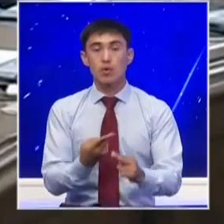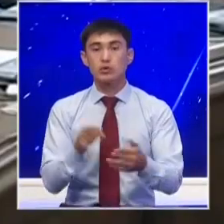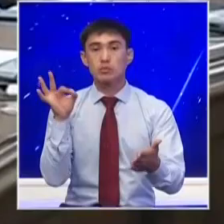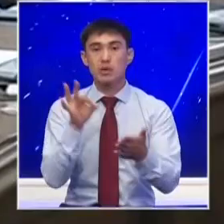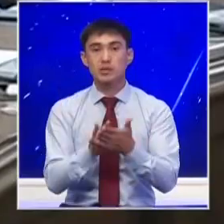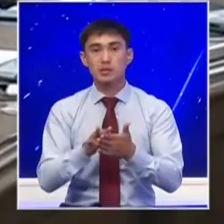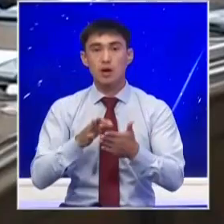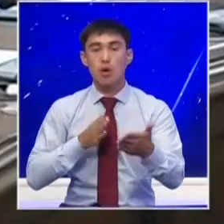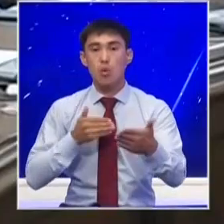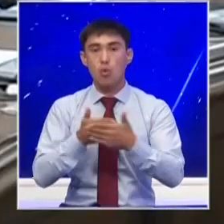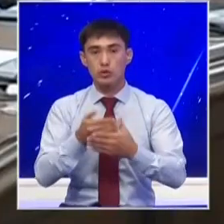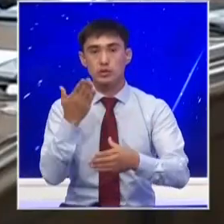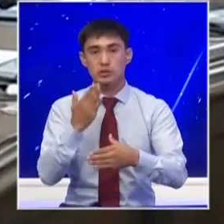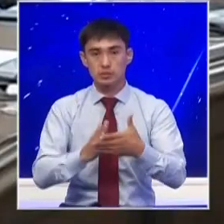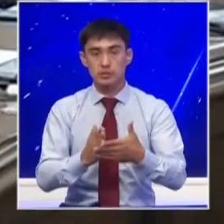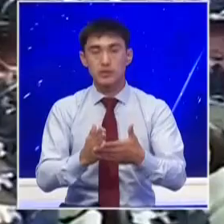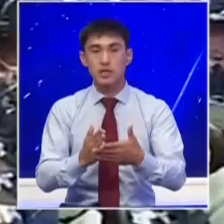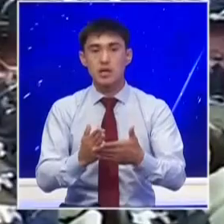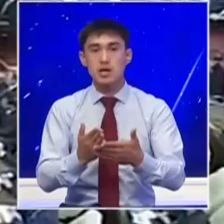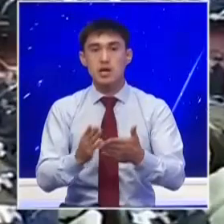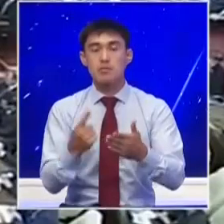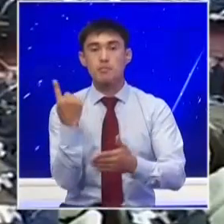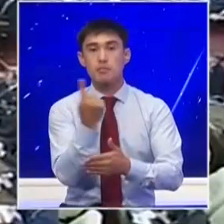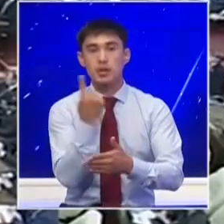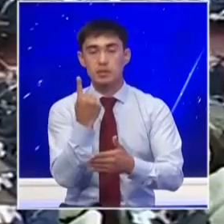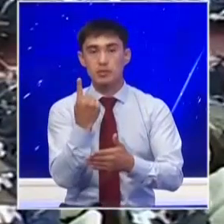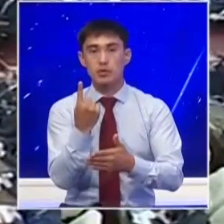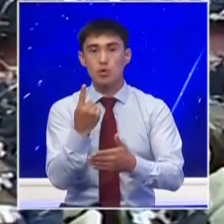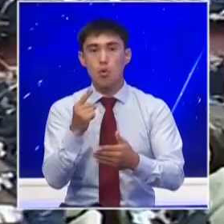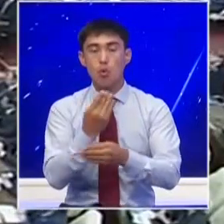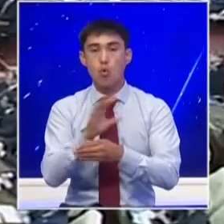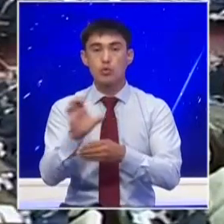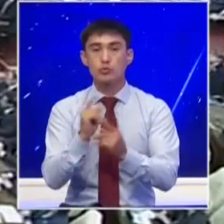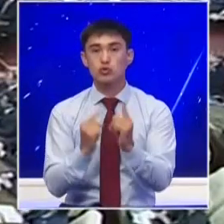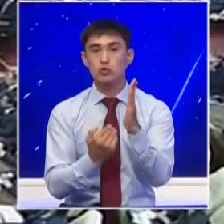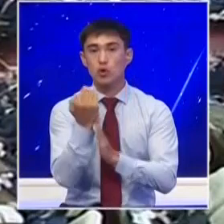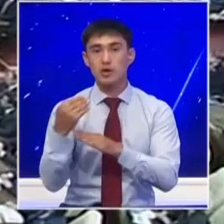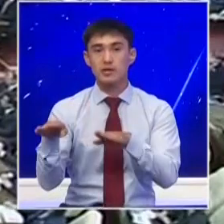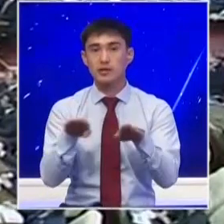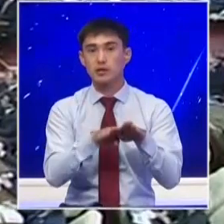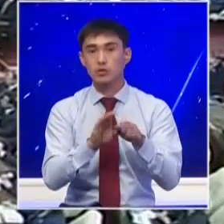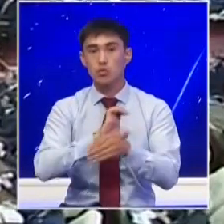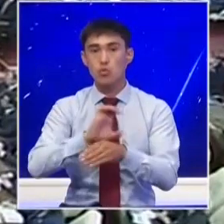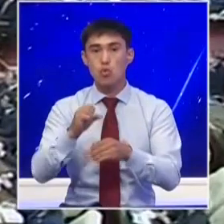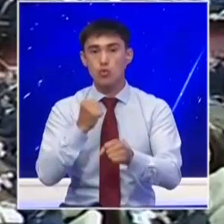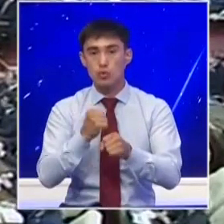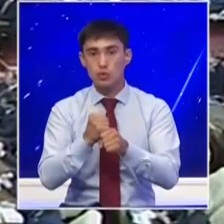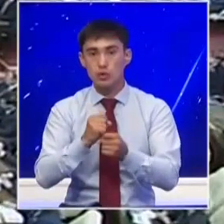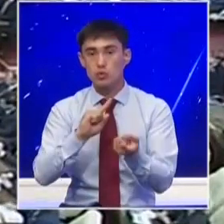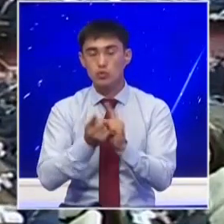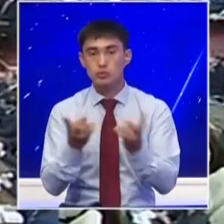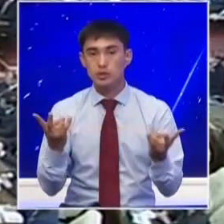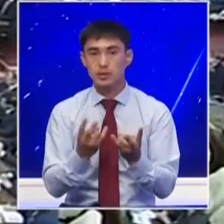Осы мақсатқа қол жеткіземіз десек, ең алдымен өнімді жоғары деңгейде өңдеуге көшуіміз